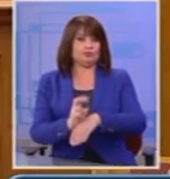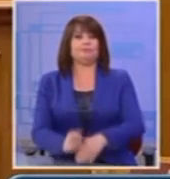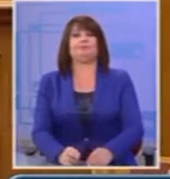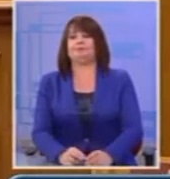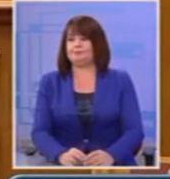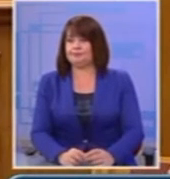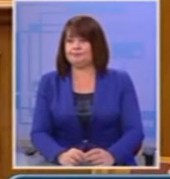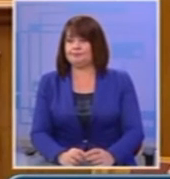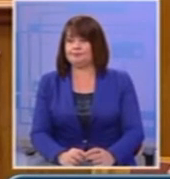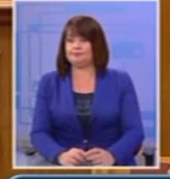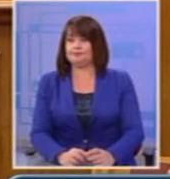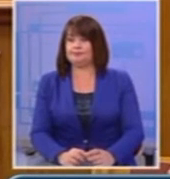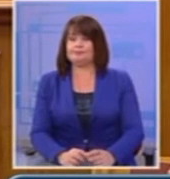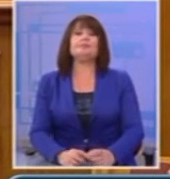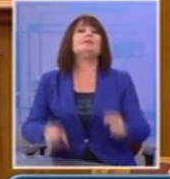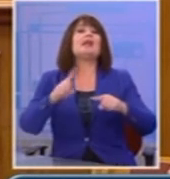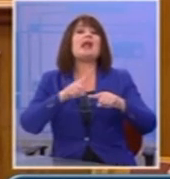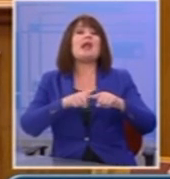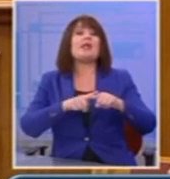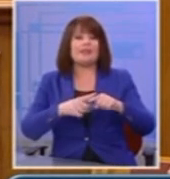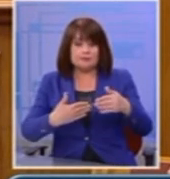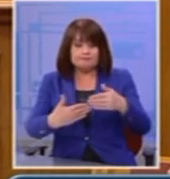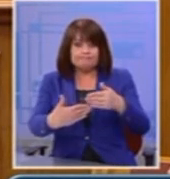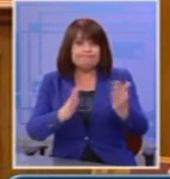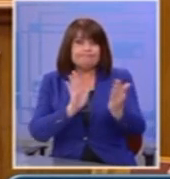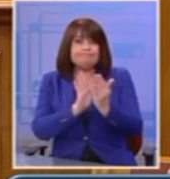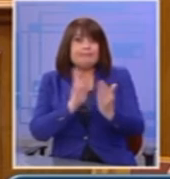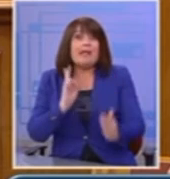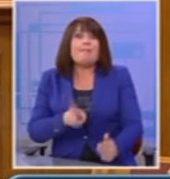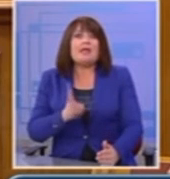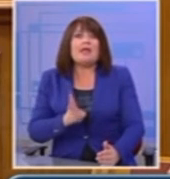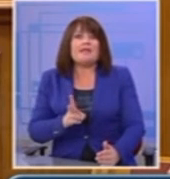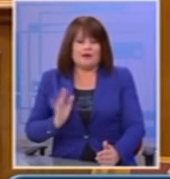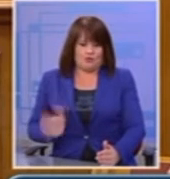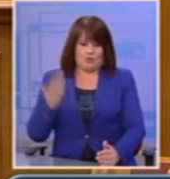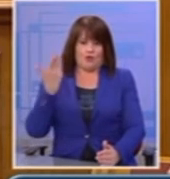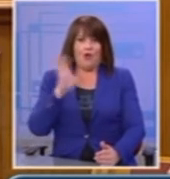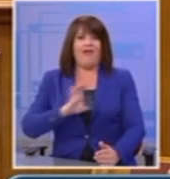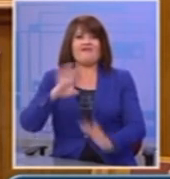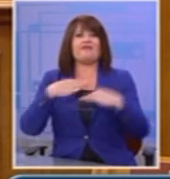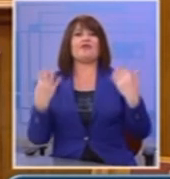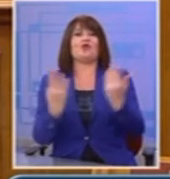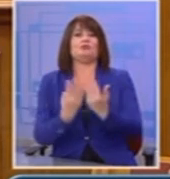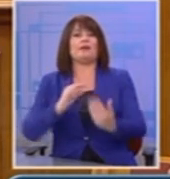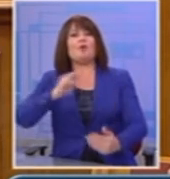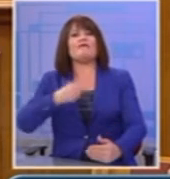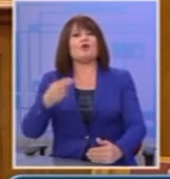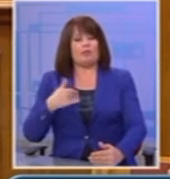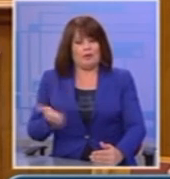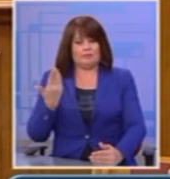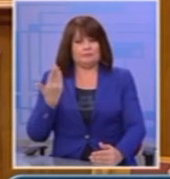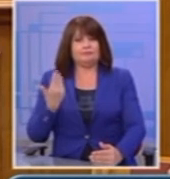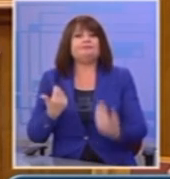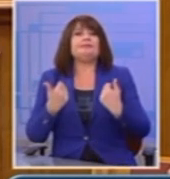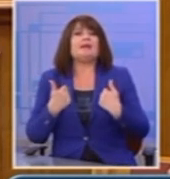Φέρατε τη χώρα μπροστά σε άμεσο κίνδυνο εξόδου από τη ζώνη του ευρώ.